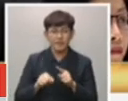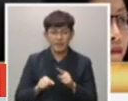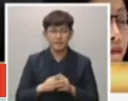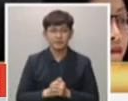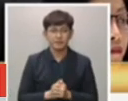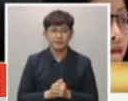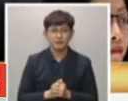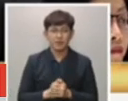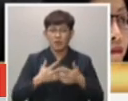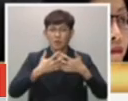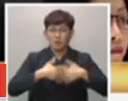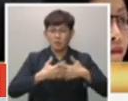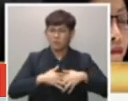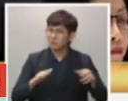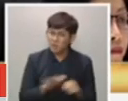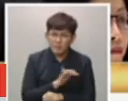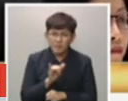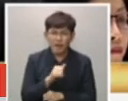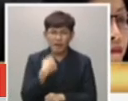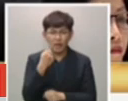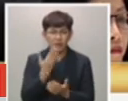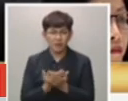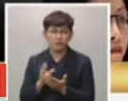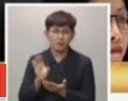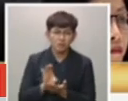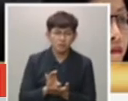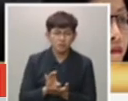60% กำลังการผลิตยังไม่เต็มเลยแล้วใครจะไปลงทุนเพิ่ม